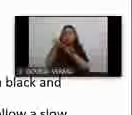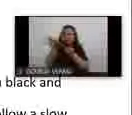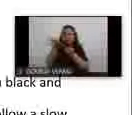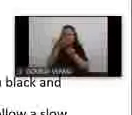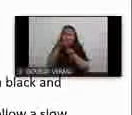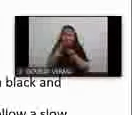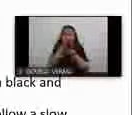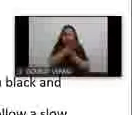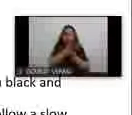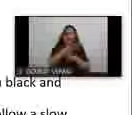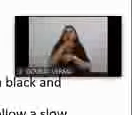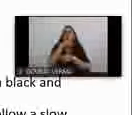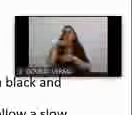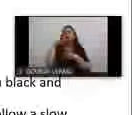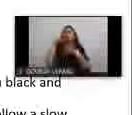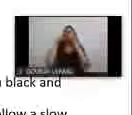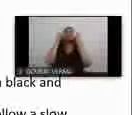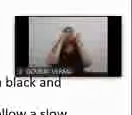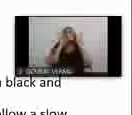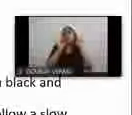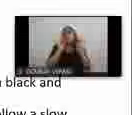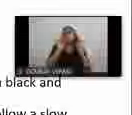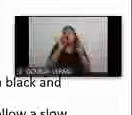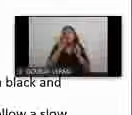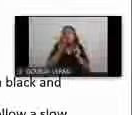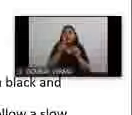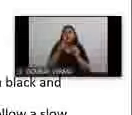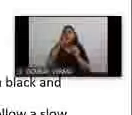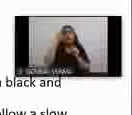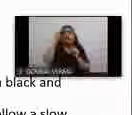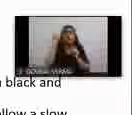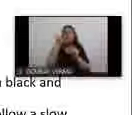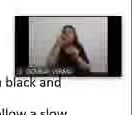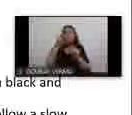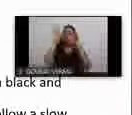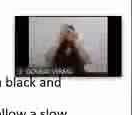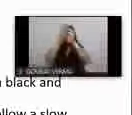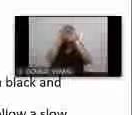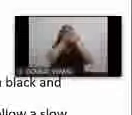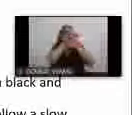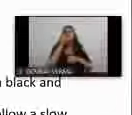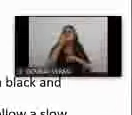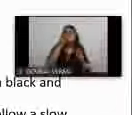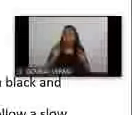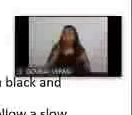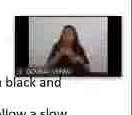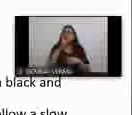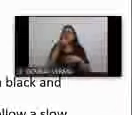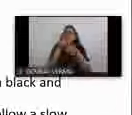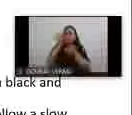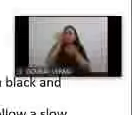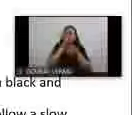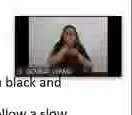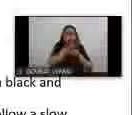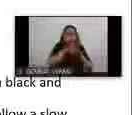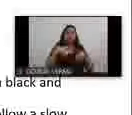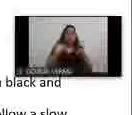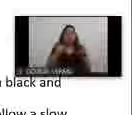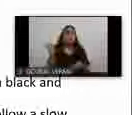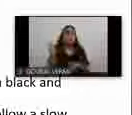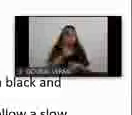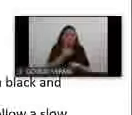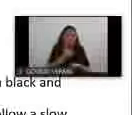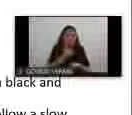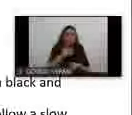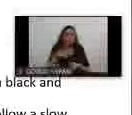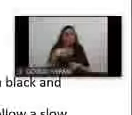में. एक मंथ तक फिक्सेशन होता है सेंट्रल, स्टेडी एंड मेंटेन. देन दे स्टार्ट सीइंग कलरफुल